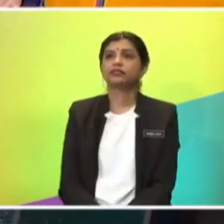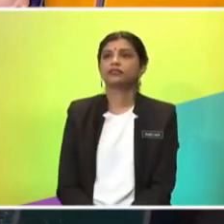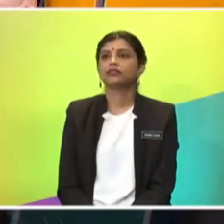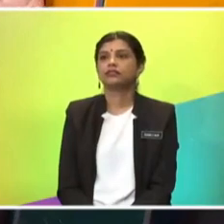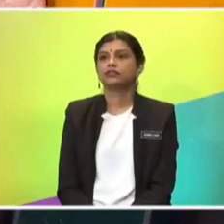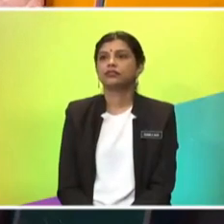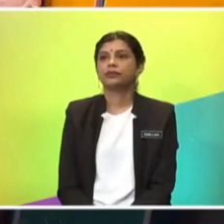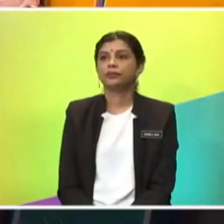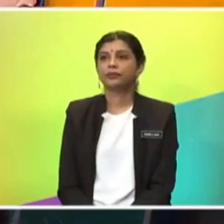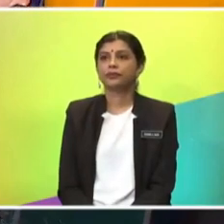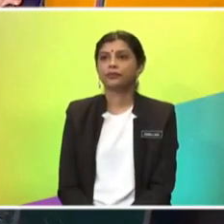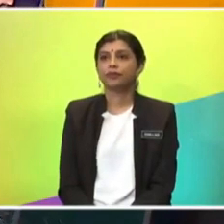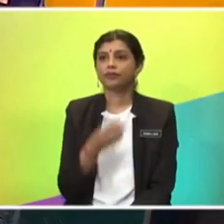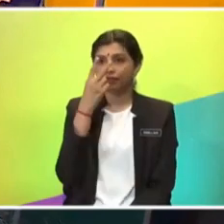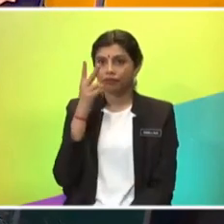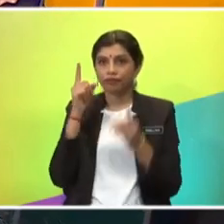Ha.